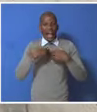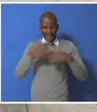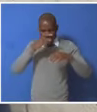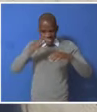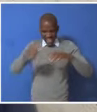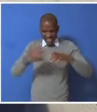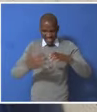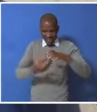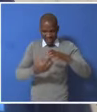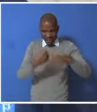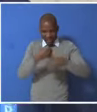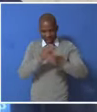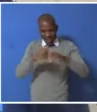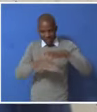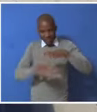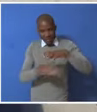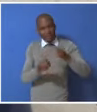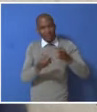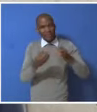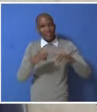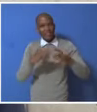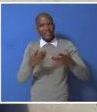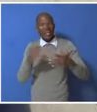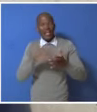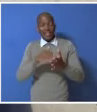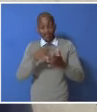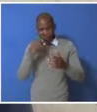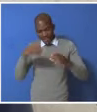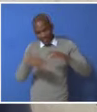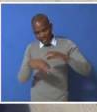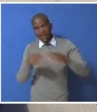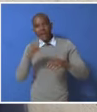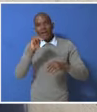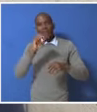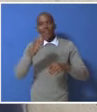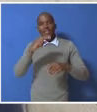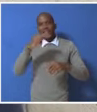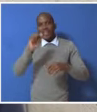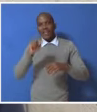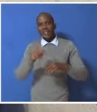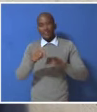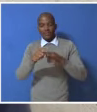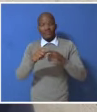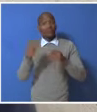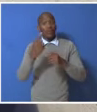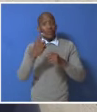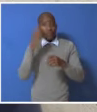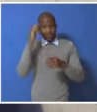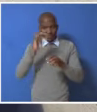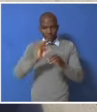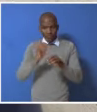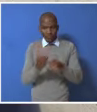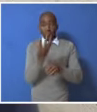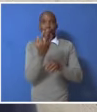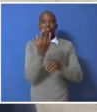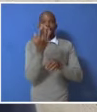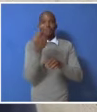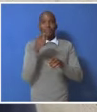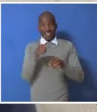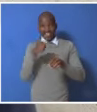dingwe, mme bokete go na le mo re go bitsang methane ke yone tota ga se tukang a be go nna